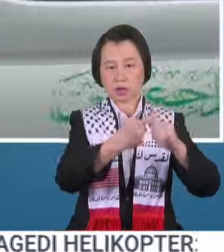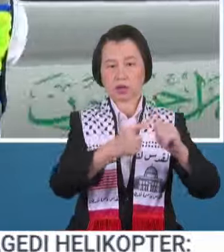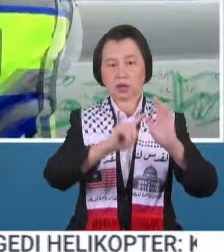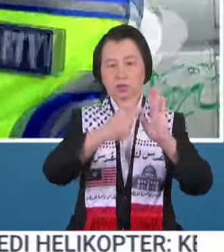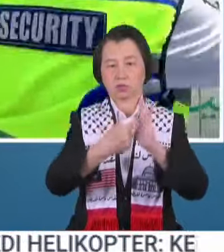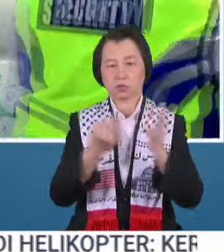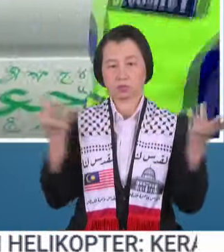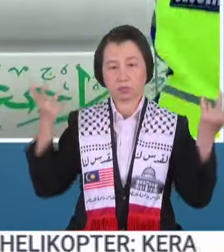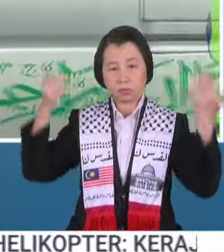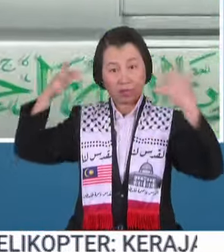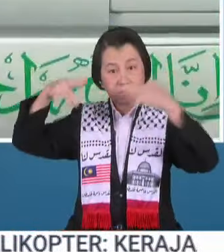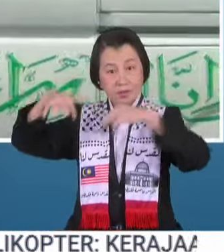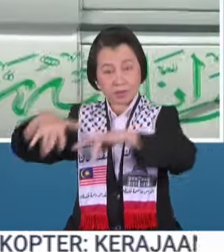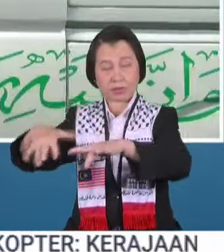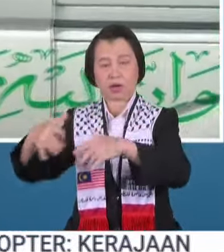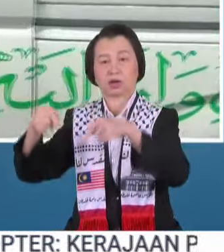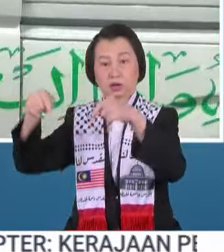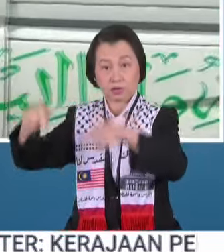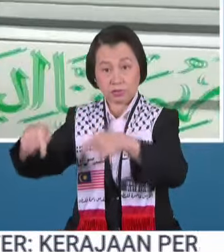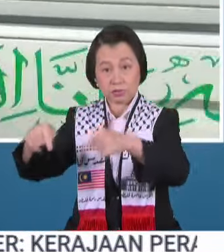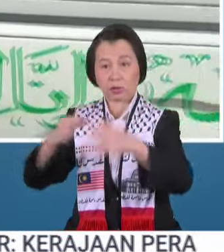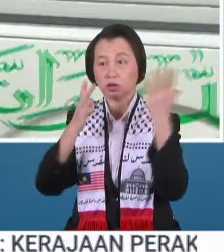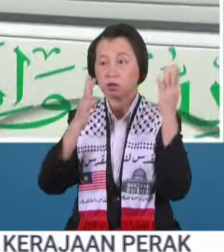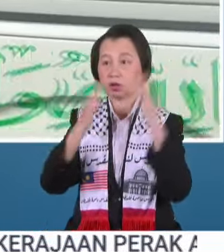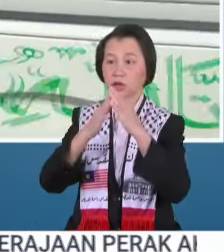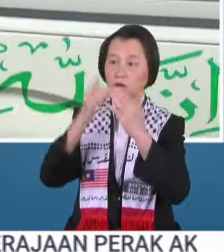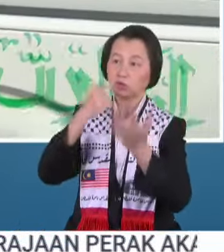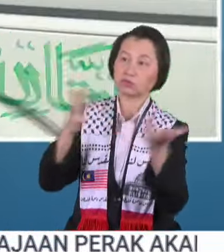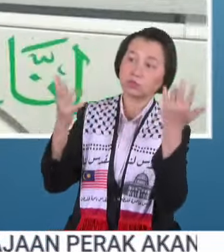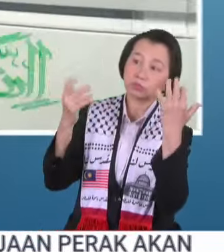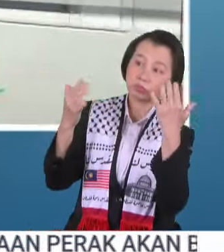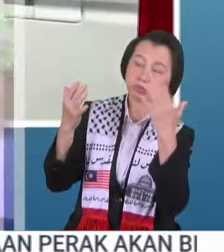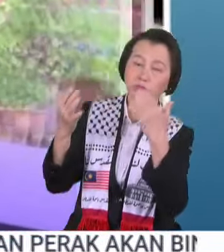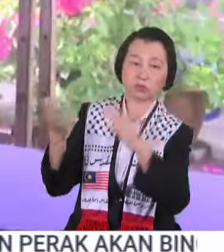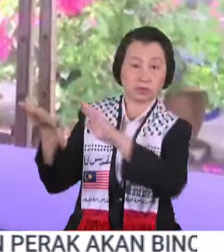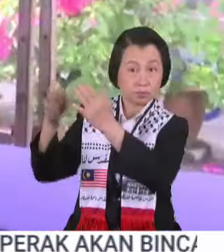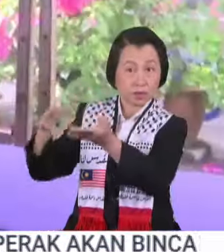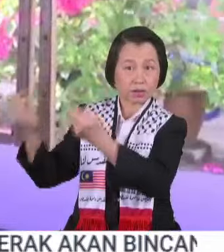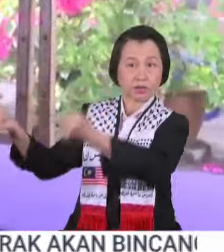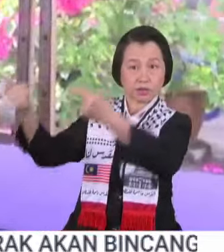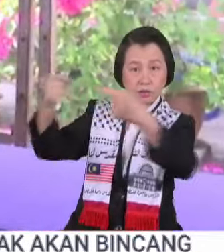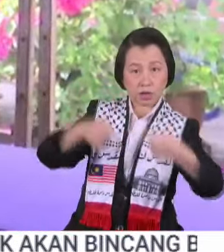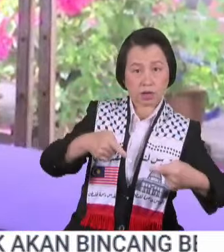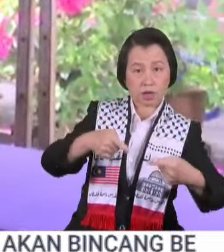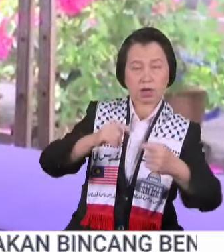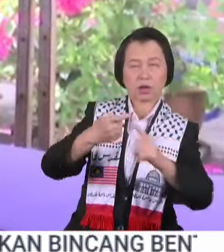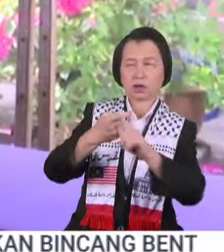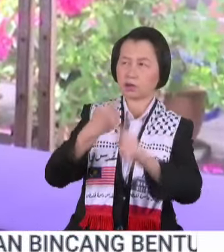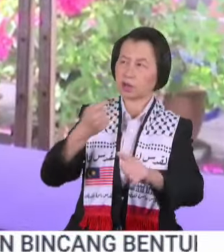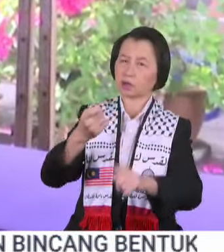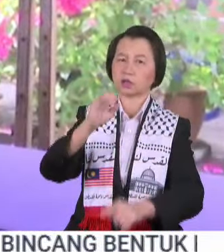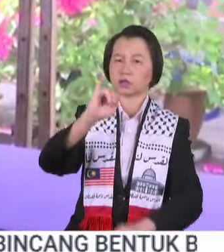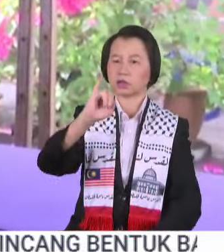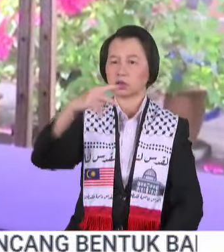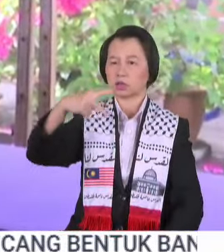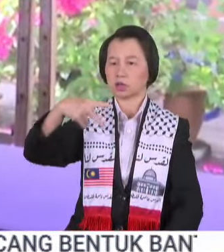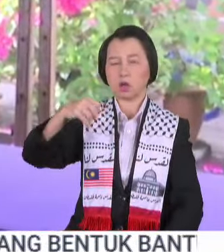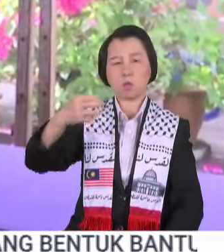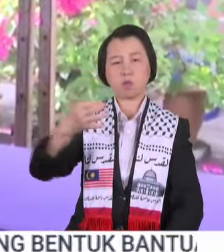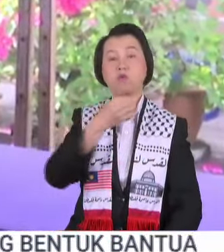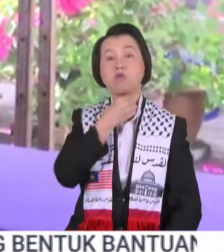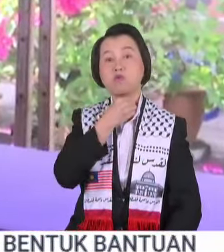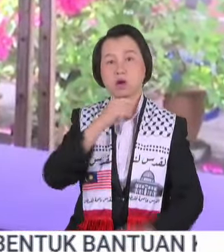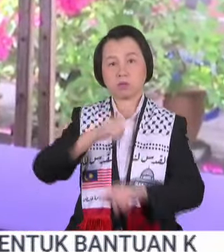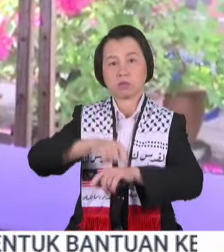mula berkumpul di sini untuk menunggu ketibaan jenazah yang dijangka akan bertolak dari Ipoh kira-kira pada pukul